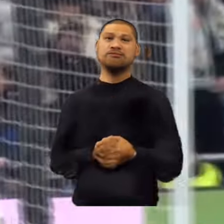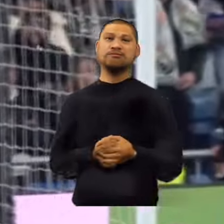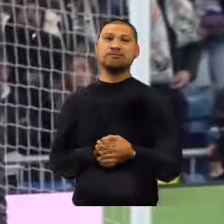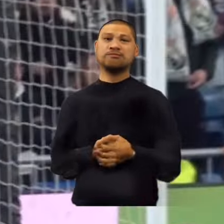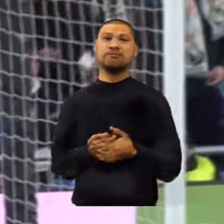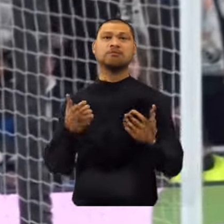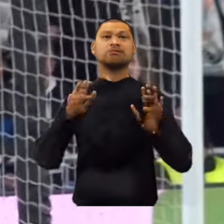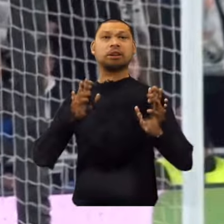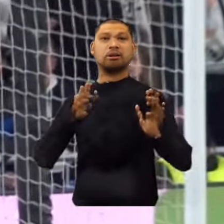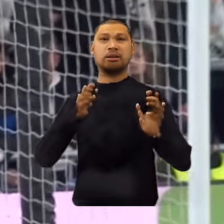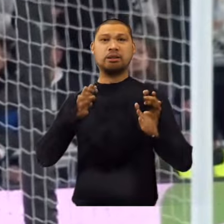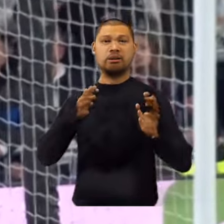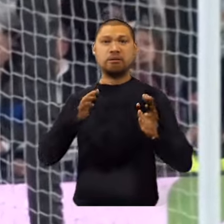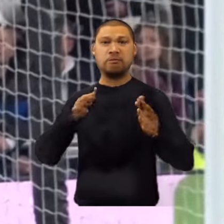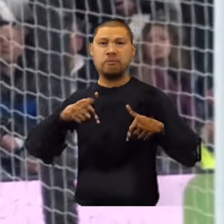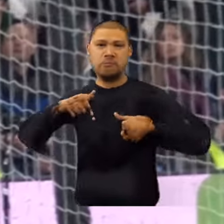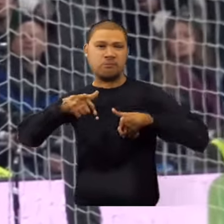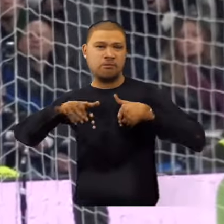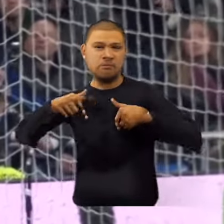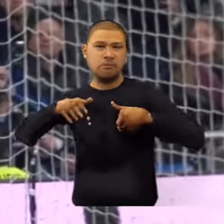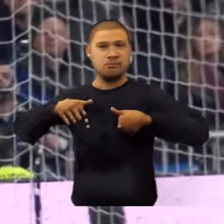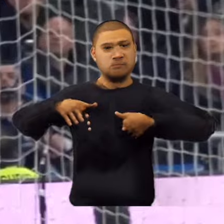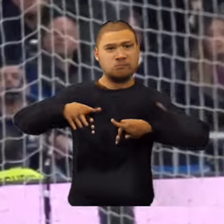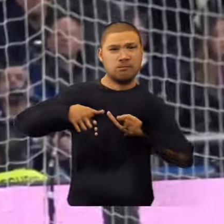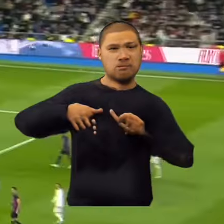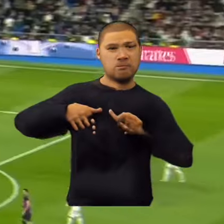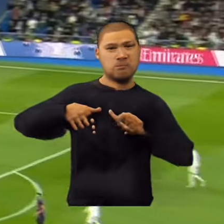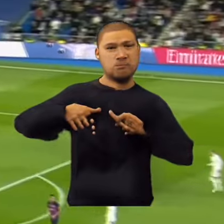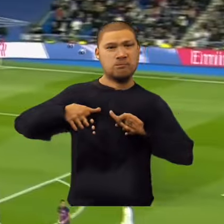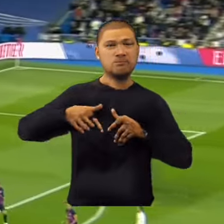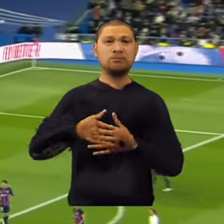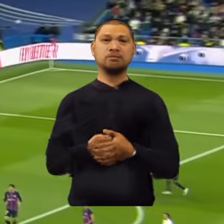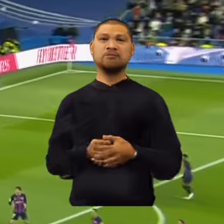Il y avait eu un bel arrêt là de Courtois du pied gauche.